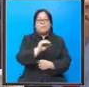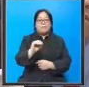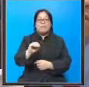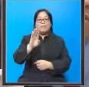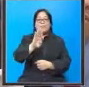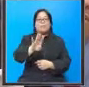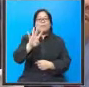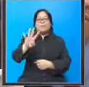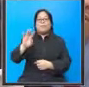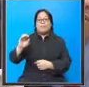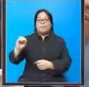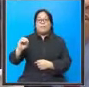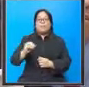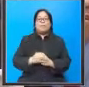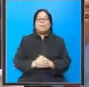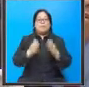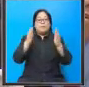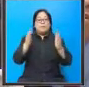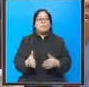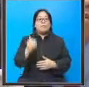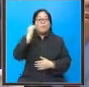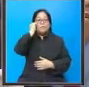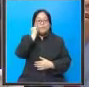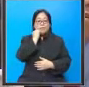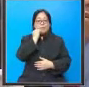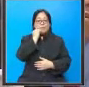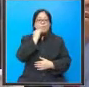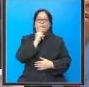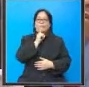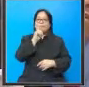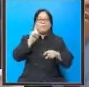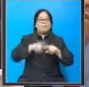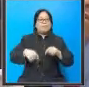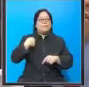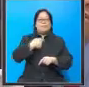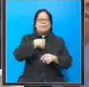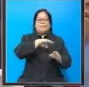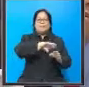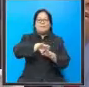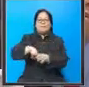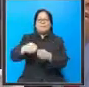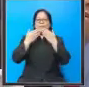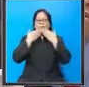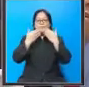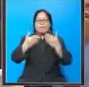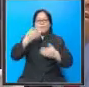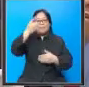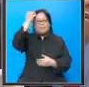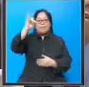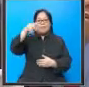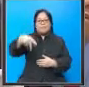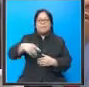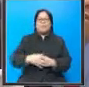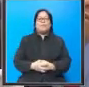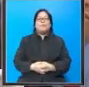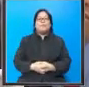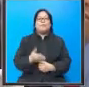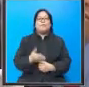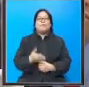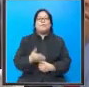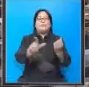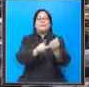dan B40 wa gemas tidak seharusnya tinggalkan bukan sih jatuh yang betul